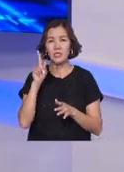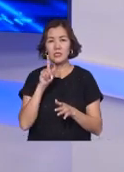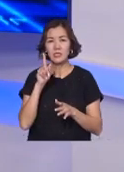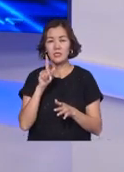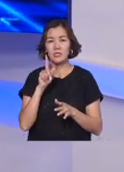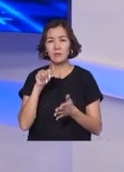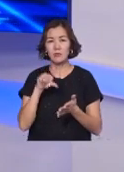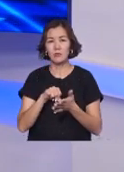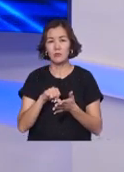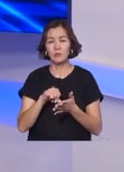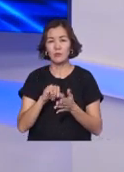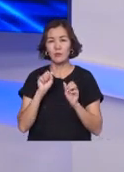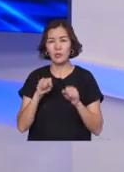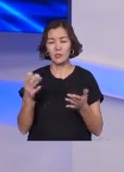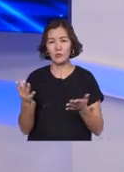жүлдегер болуға мүмкіндігі бар.